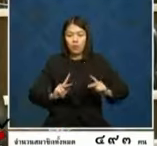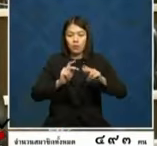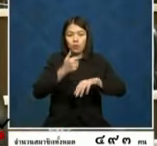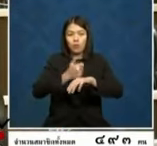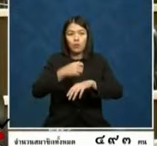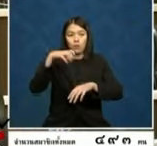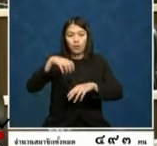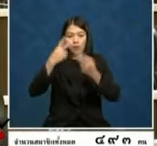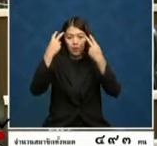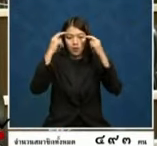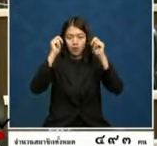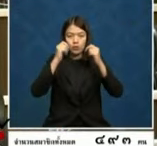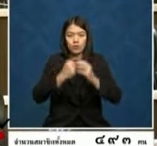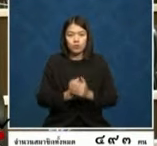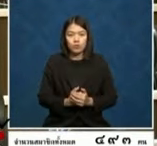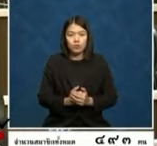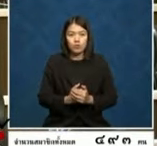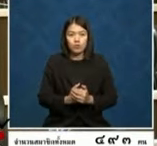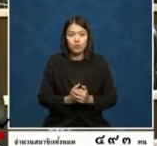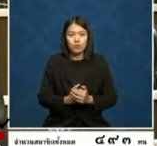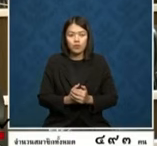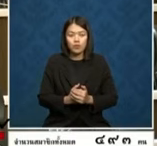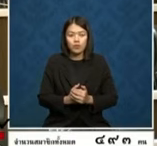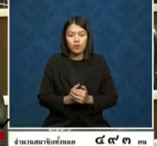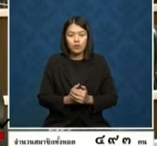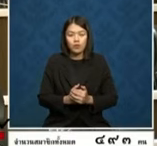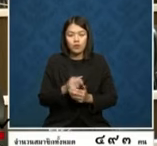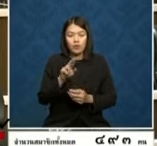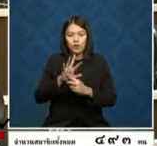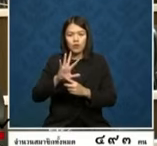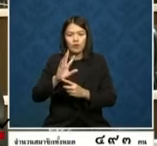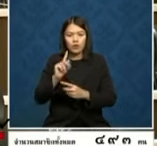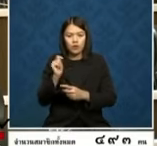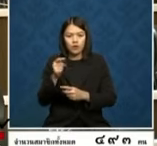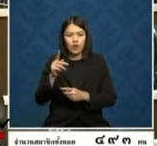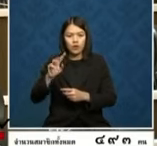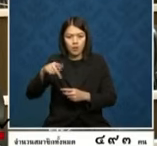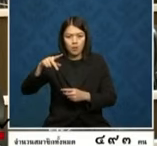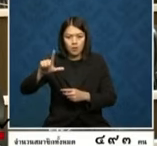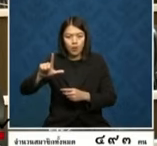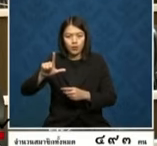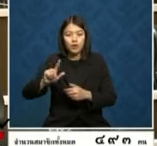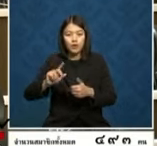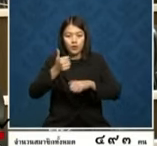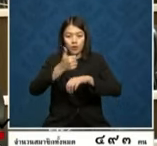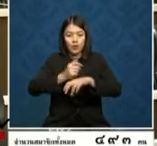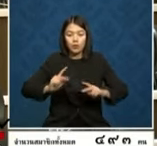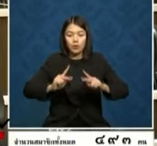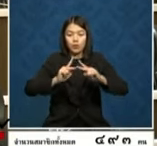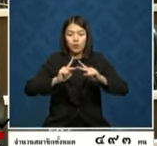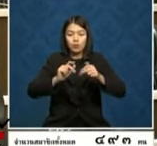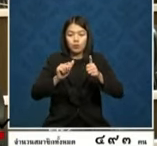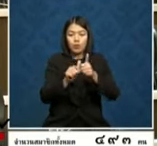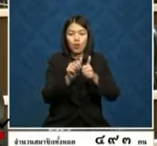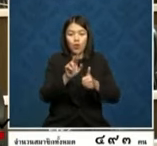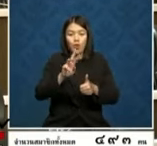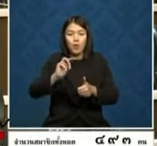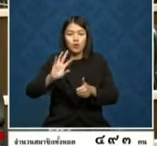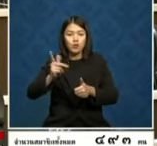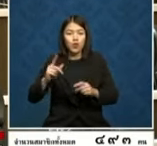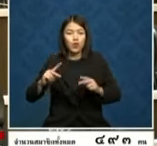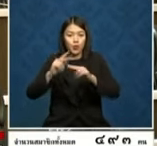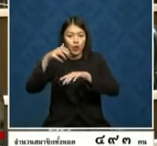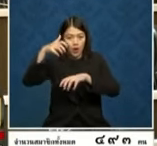นายกรัฐมนตรีพลเอกณัฐพลนาคพาณิชเป็นรัฐมนตรีช่วยว่าการกระทรวง